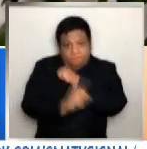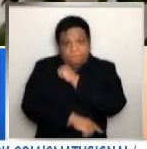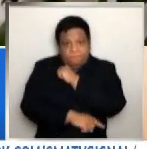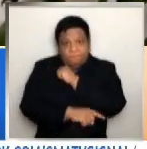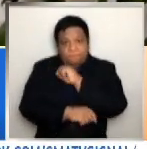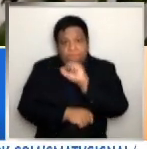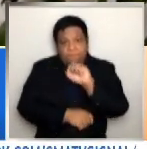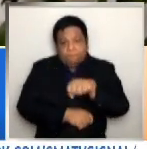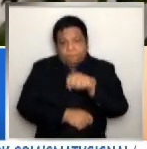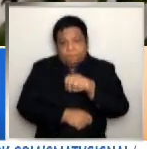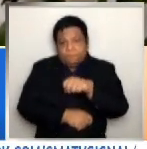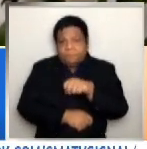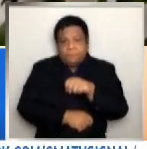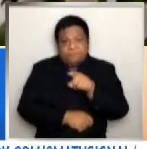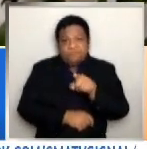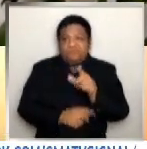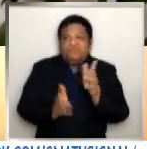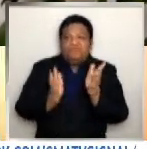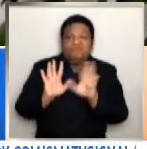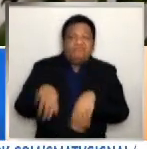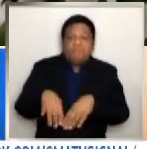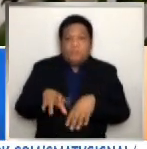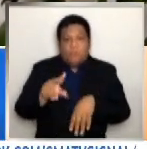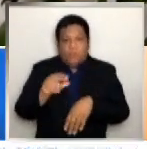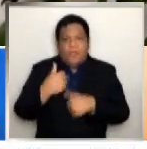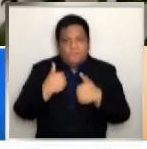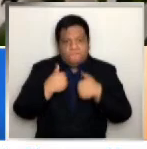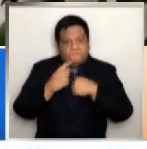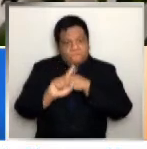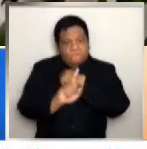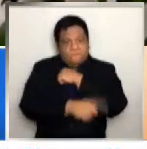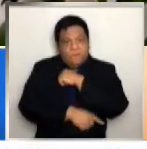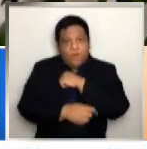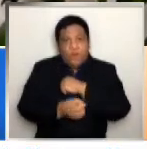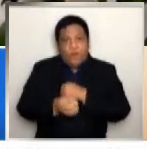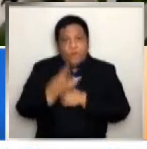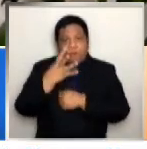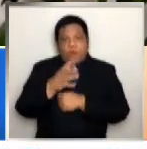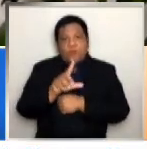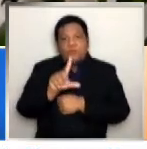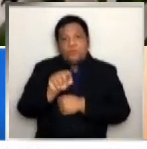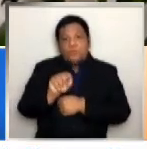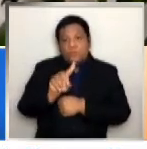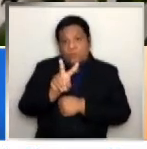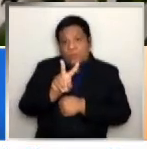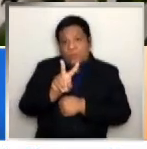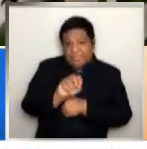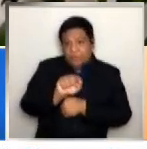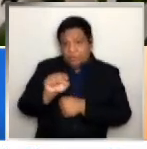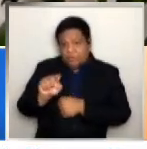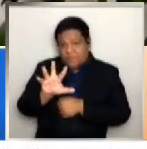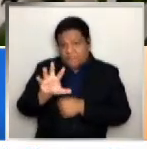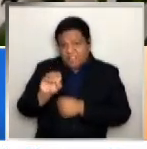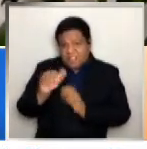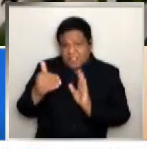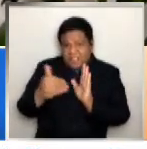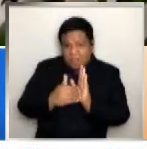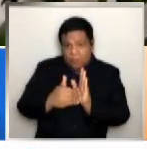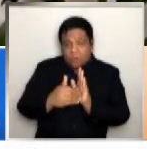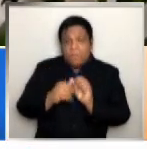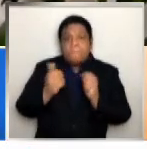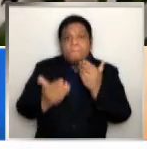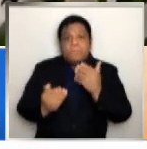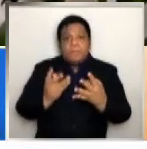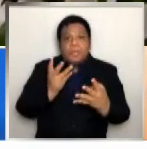wag niyo pong babaliwalain kasi may fine ng 20 to 50,000 pesos at may posibleng kasamang kulong na 1 to 6